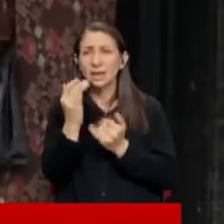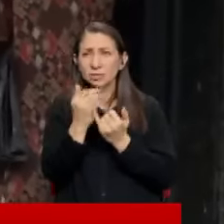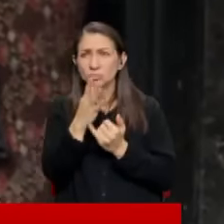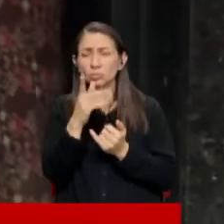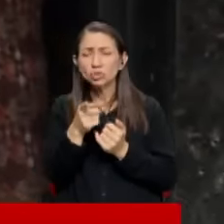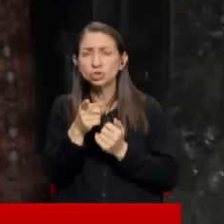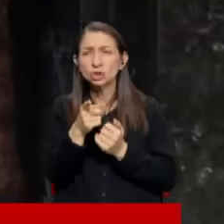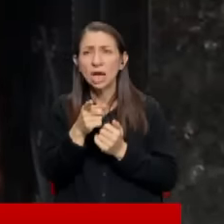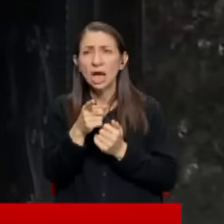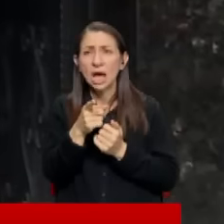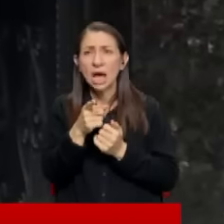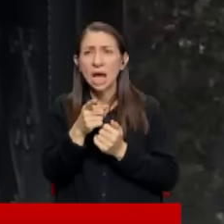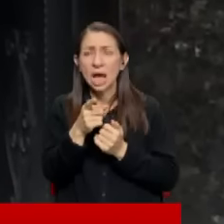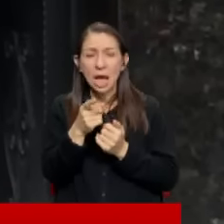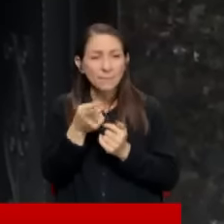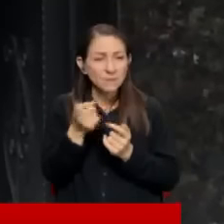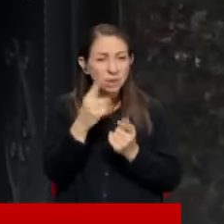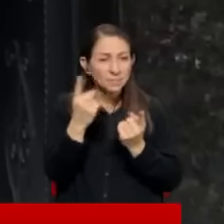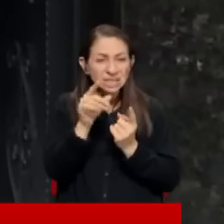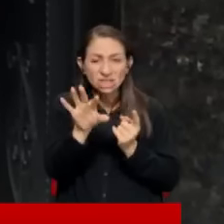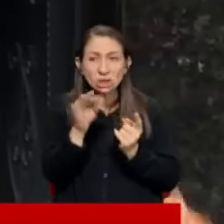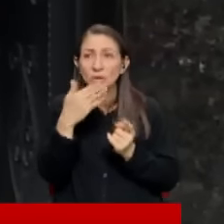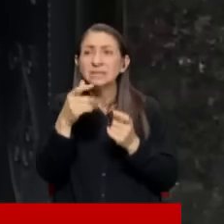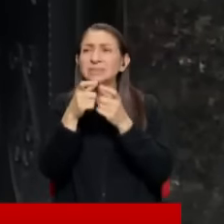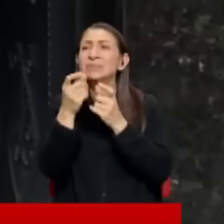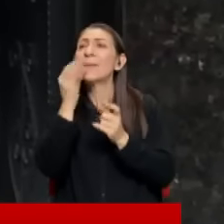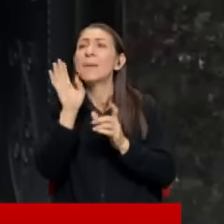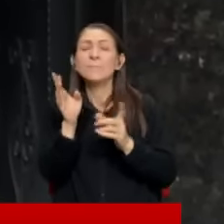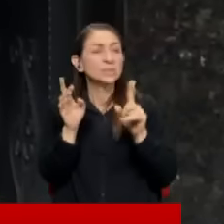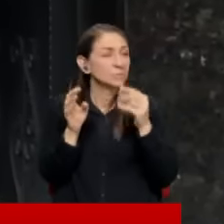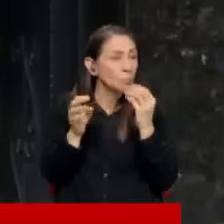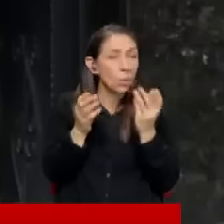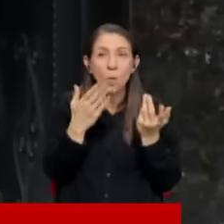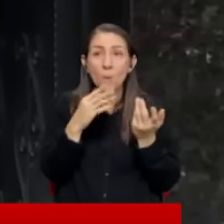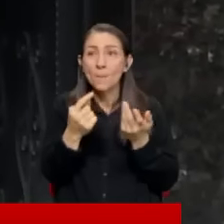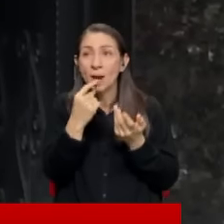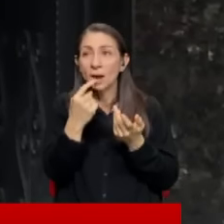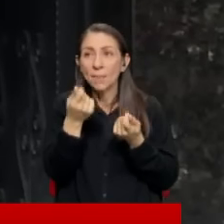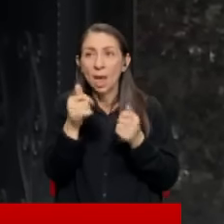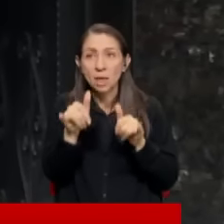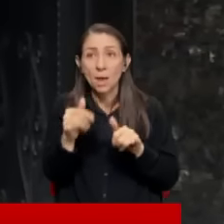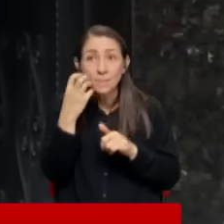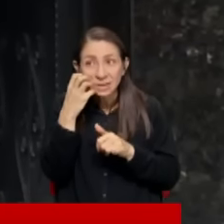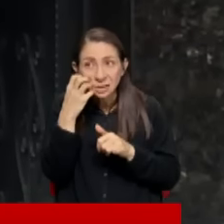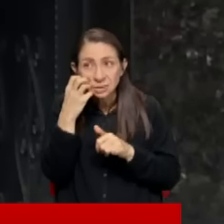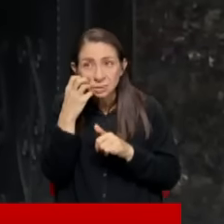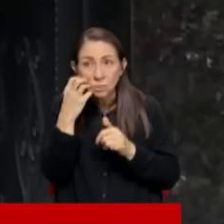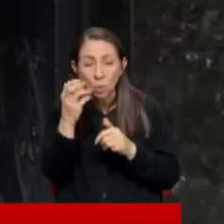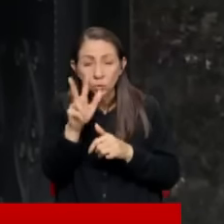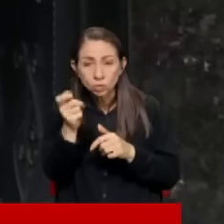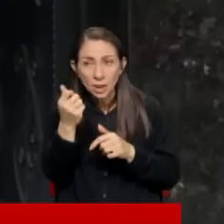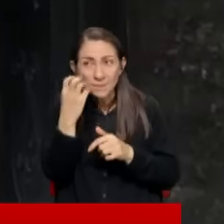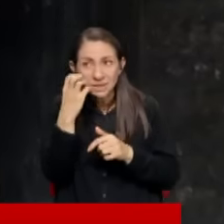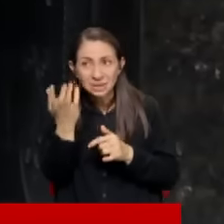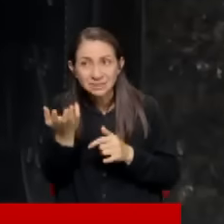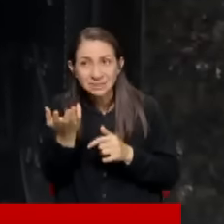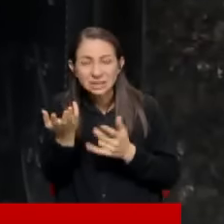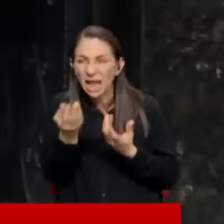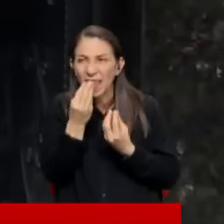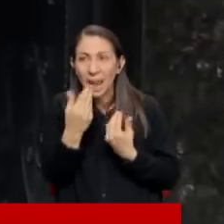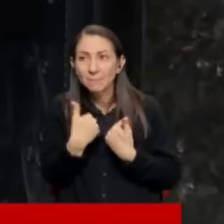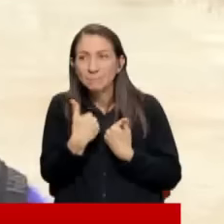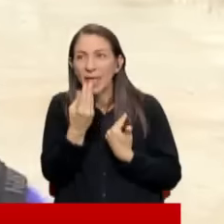kardeşim? Alternatifin yok. Yani ben bugün simit yemeyeyim, başka bir şey yiyeyim de. Makarnanın fiyatı da aynı. Patates. 30 lira patates ya. Ne